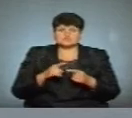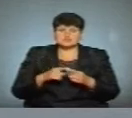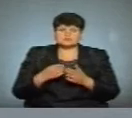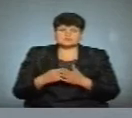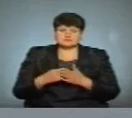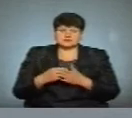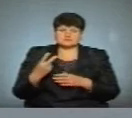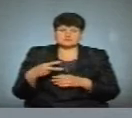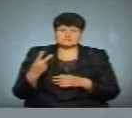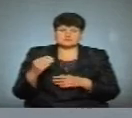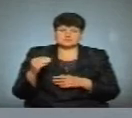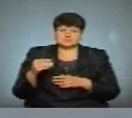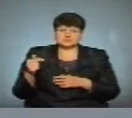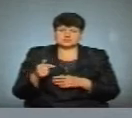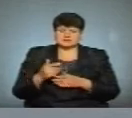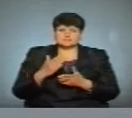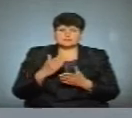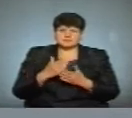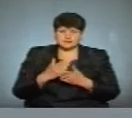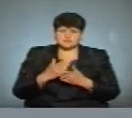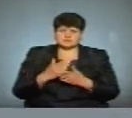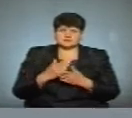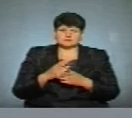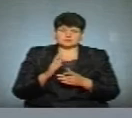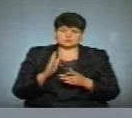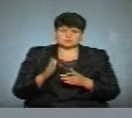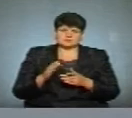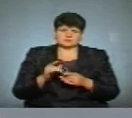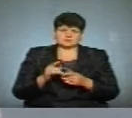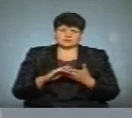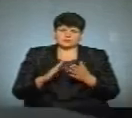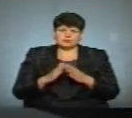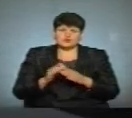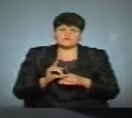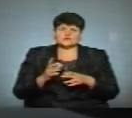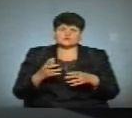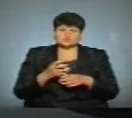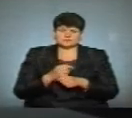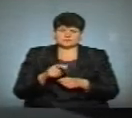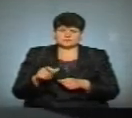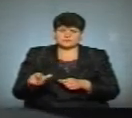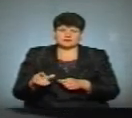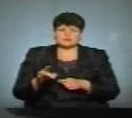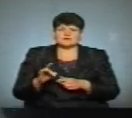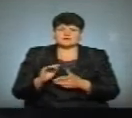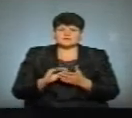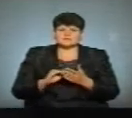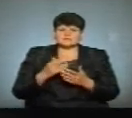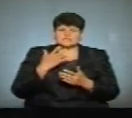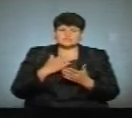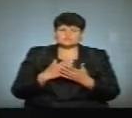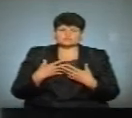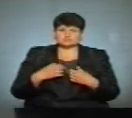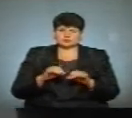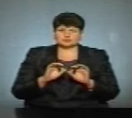вартість 22 тисячі гривень, вона мала би покрити при умові оптимізації мережі. Речниця Національної служби здоров'я Христина